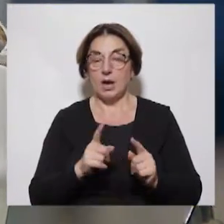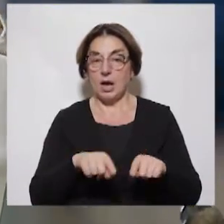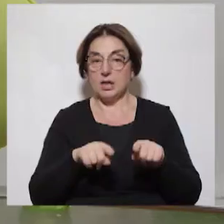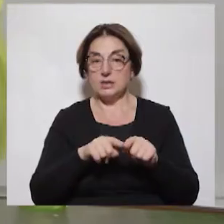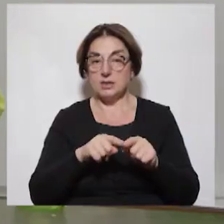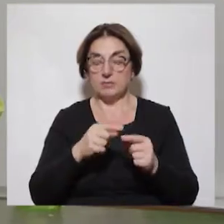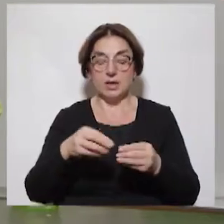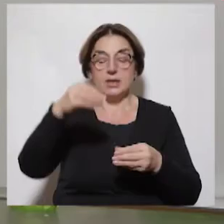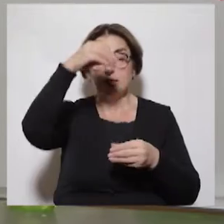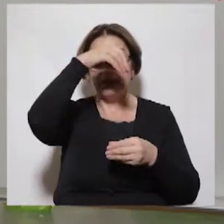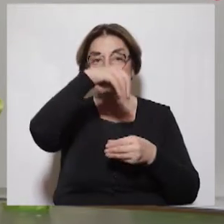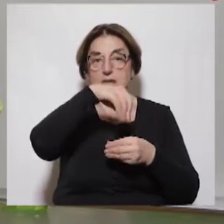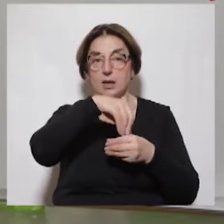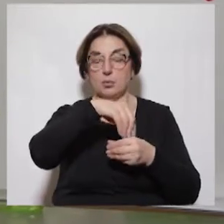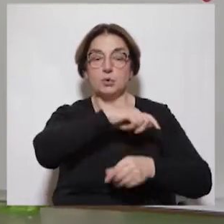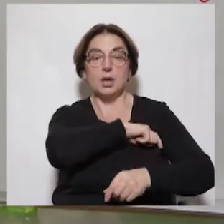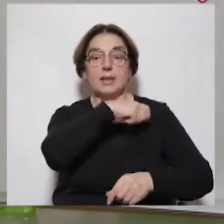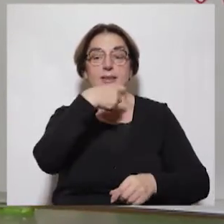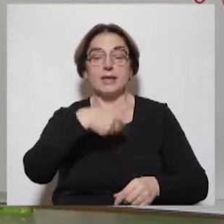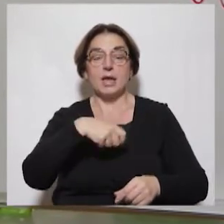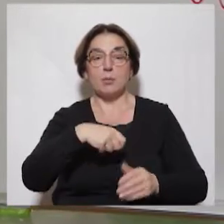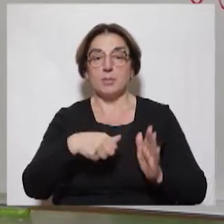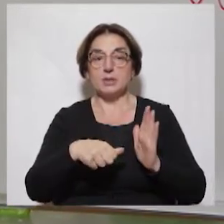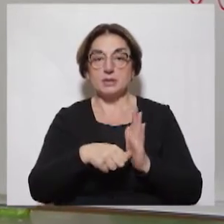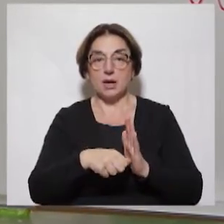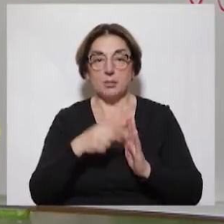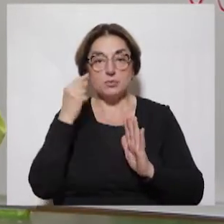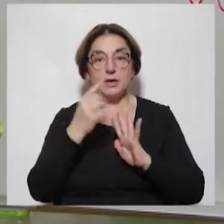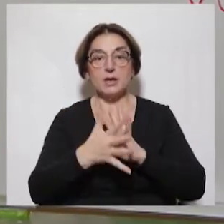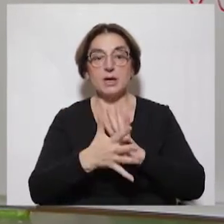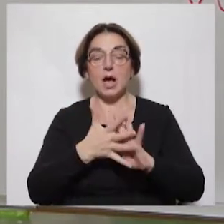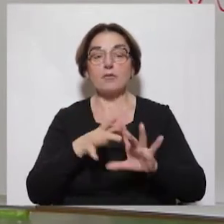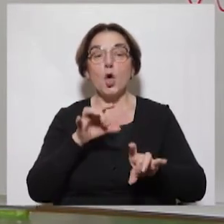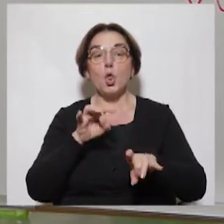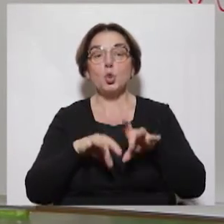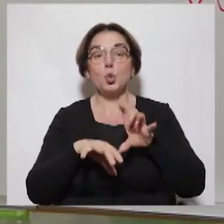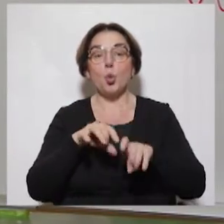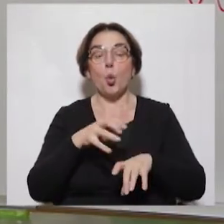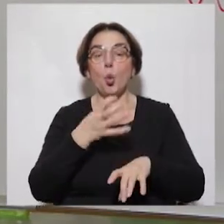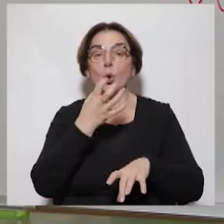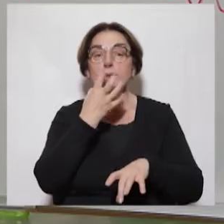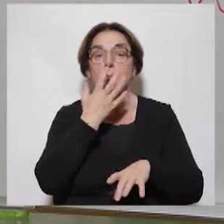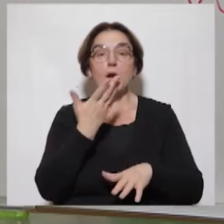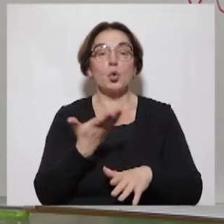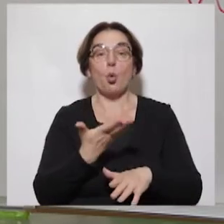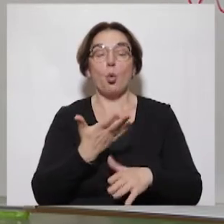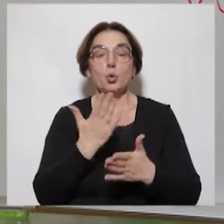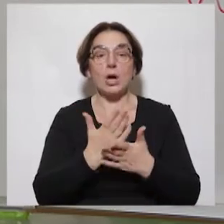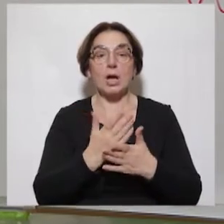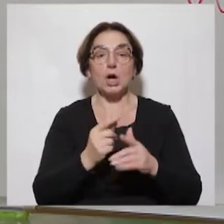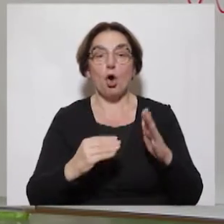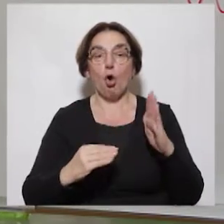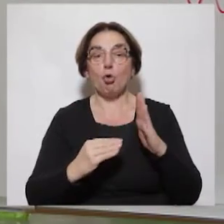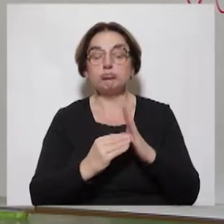ზემოდან მას უყენებთ თერმომეტრს. თერმომეტრის საშუალებით ჩვენ ვზომავთ დუღილის ტემპერატურას, ანუ რა ტემპერატურაზე